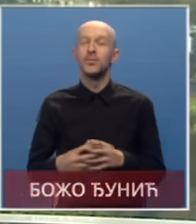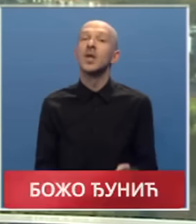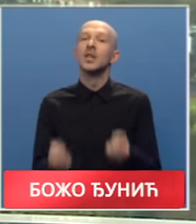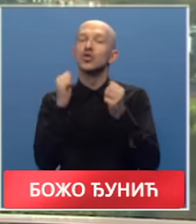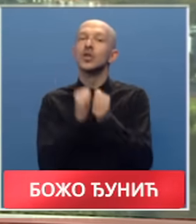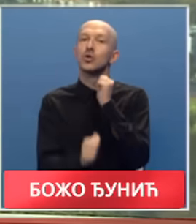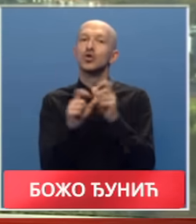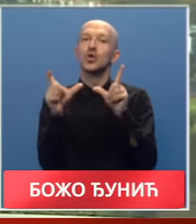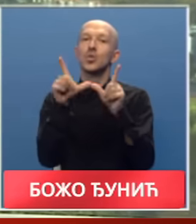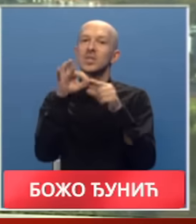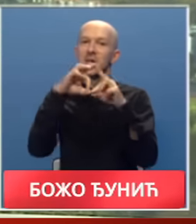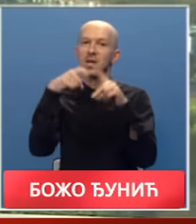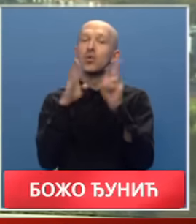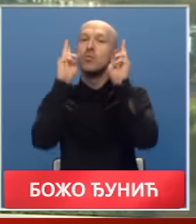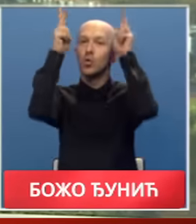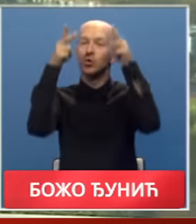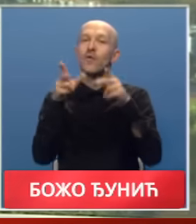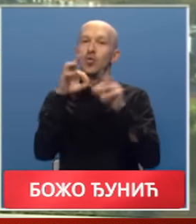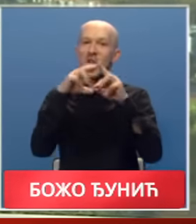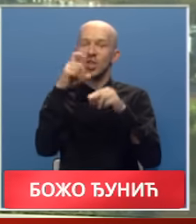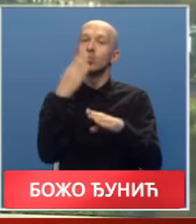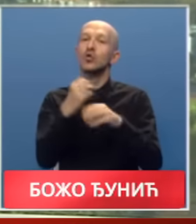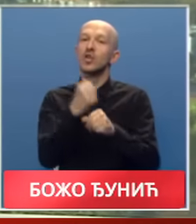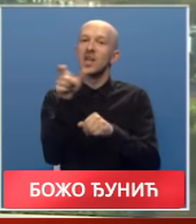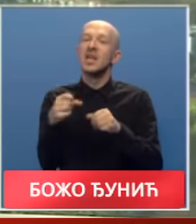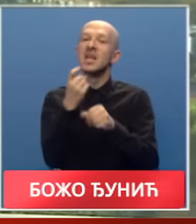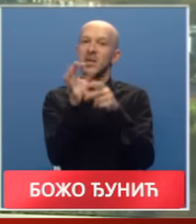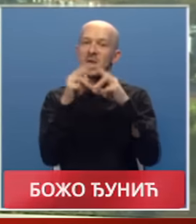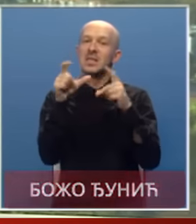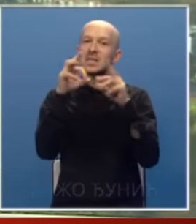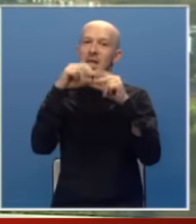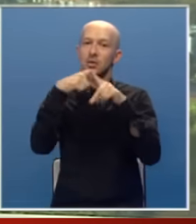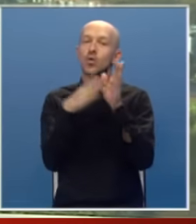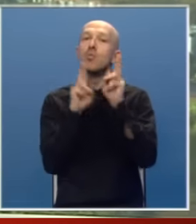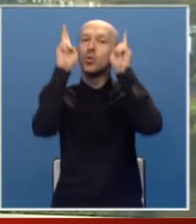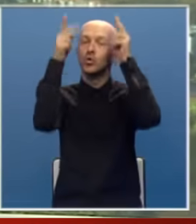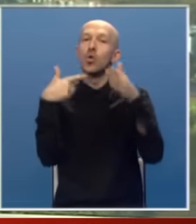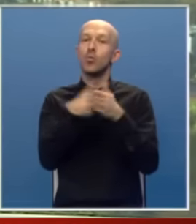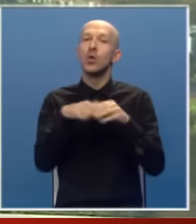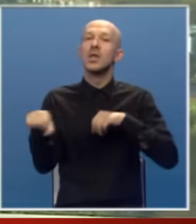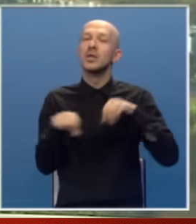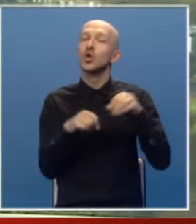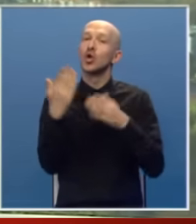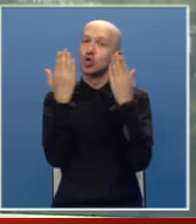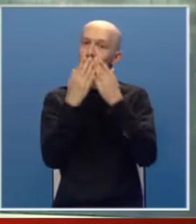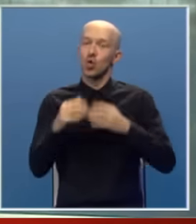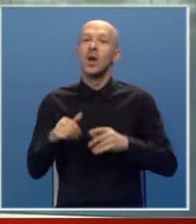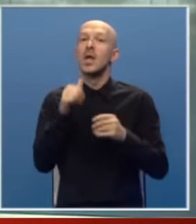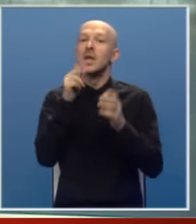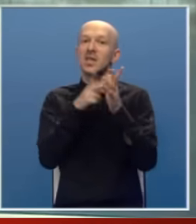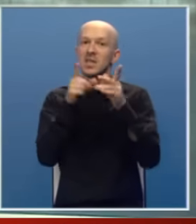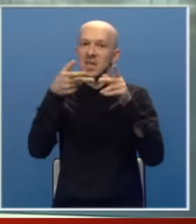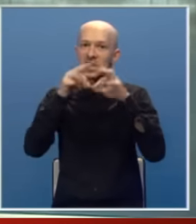Teški zločin u Sanskom mostu. Mehmed Vukalić, pomoćni radnik gimnazije u Sanskom mostu, ubio je jutros direktora te škole